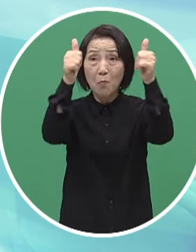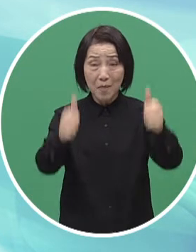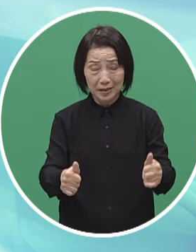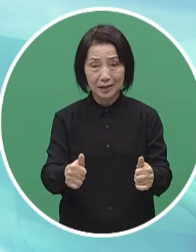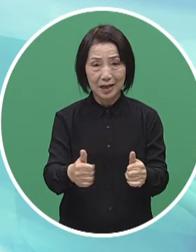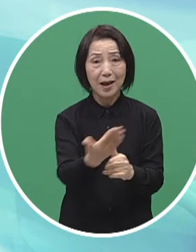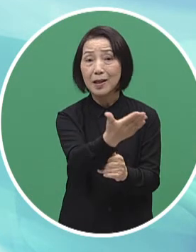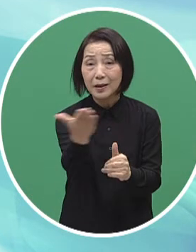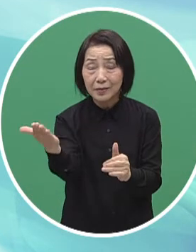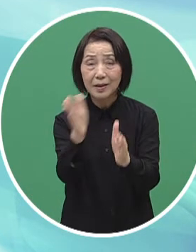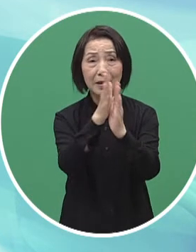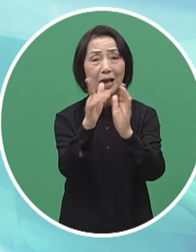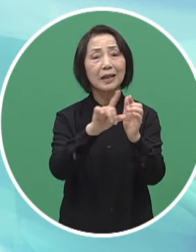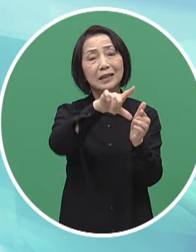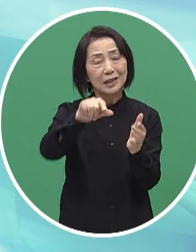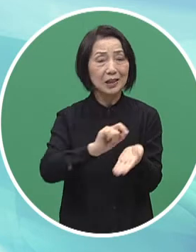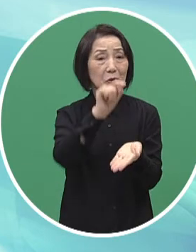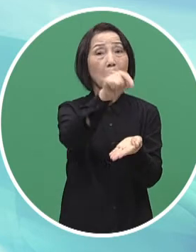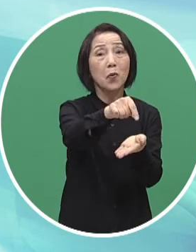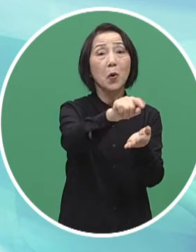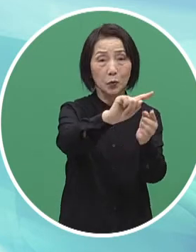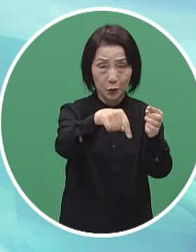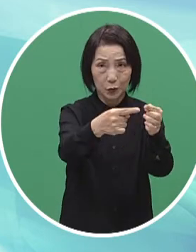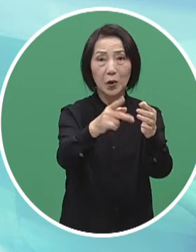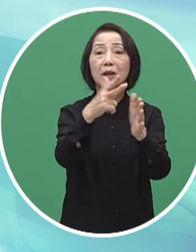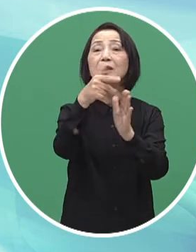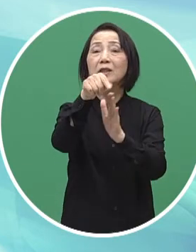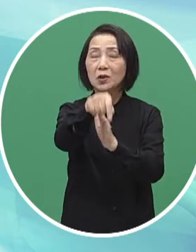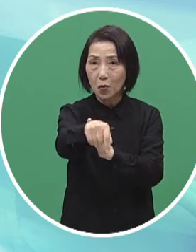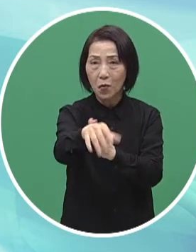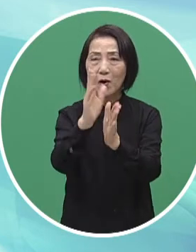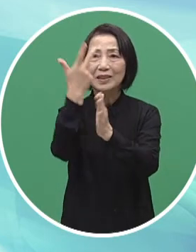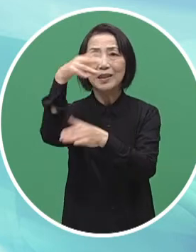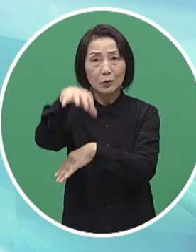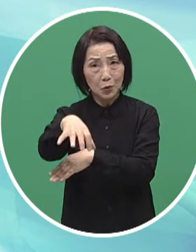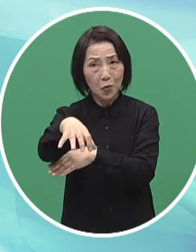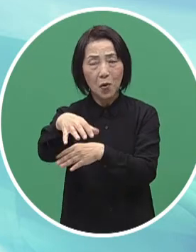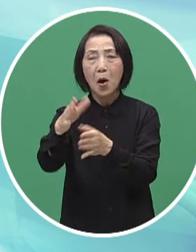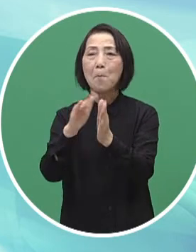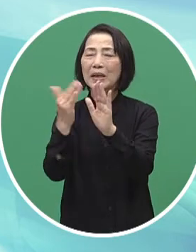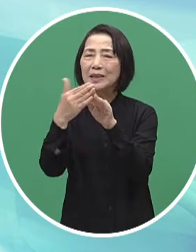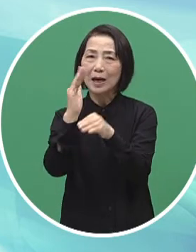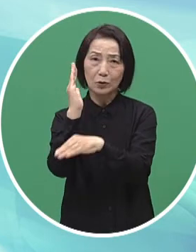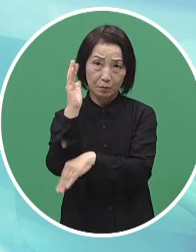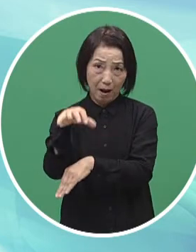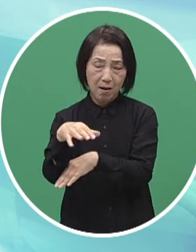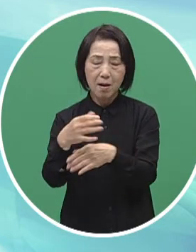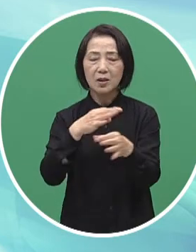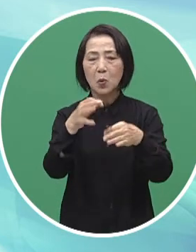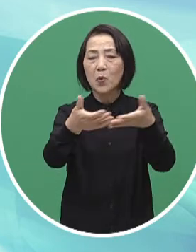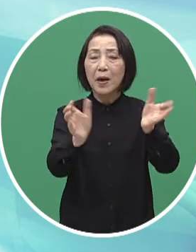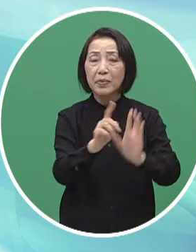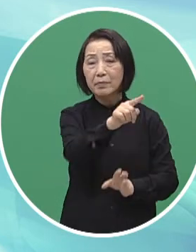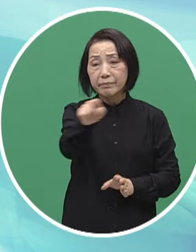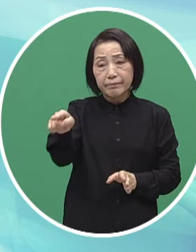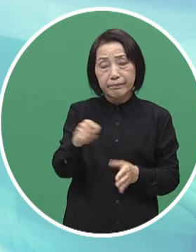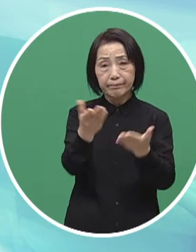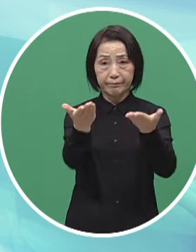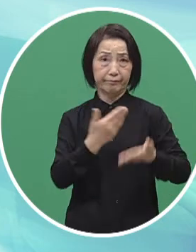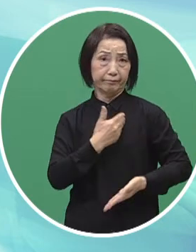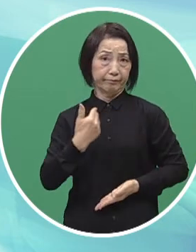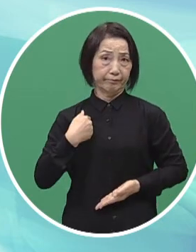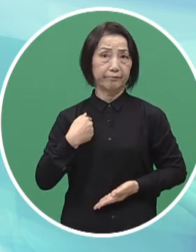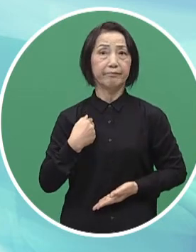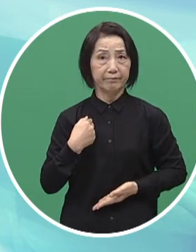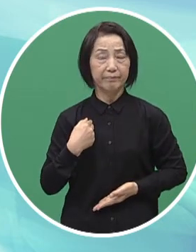や対象区域の県地域振興局市町市役所町役場商工団体などで